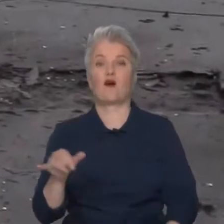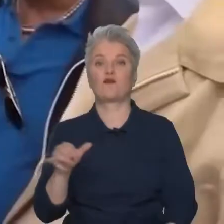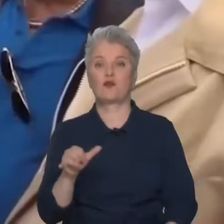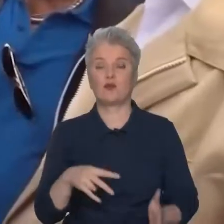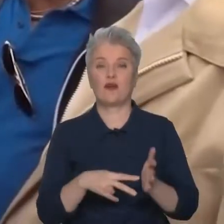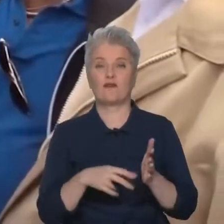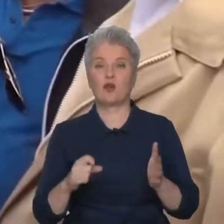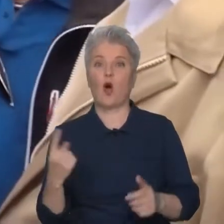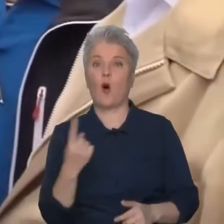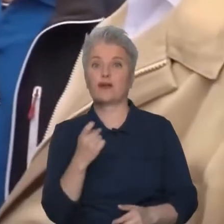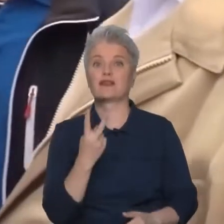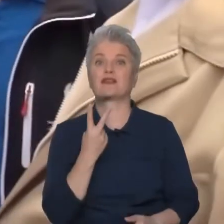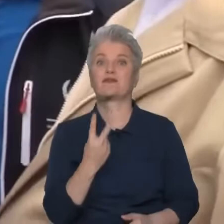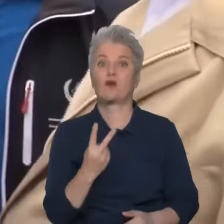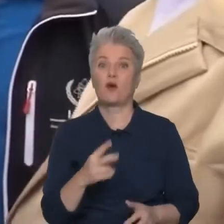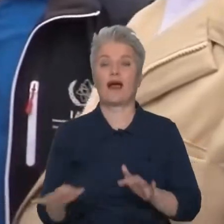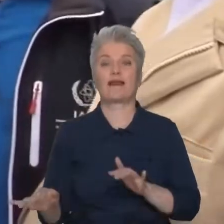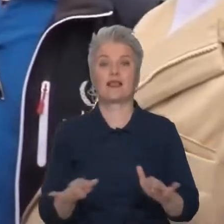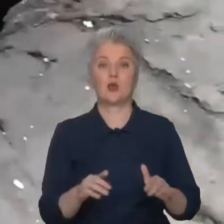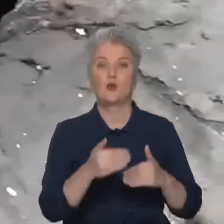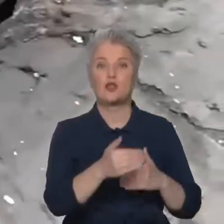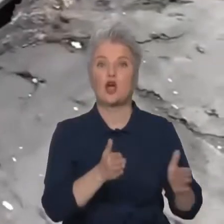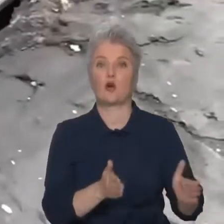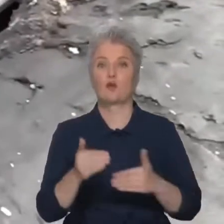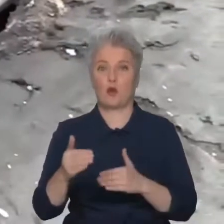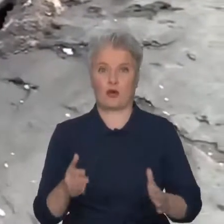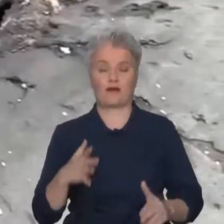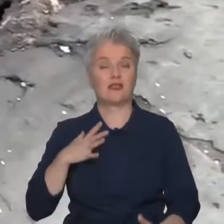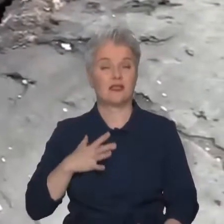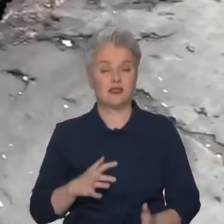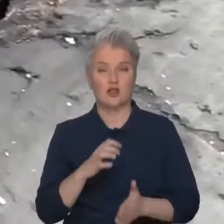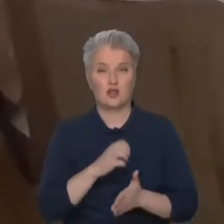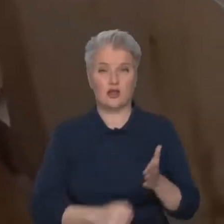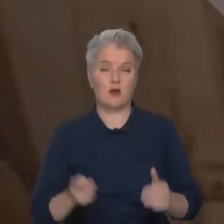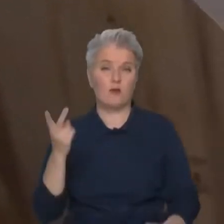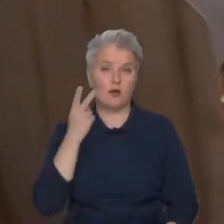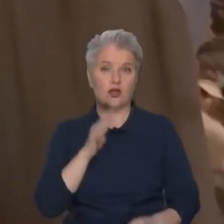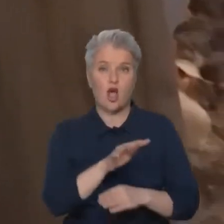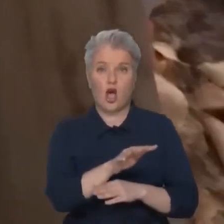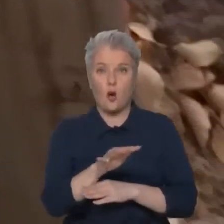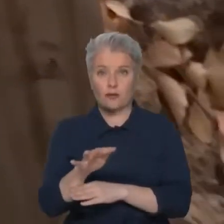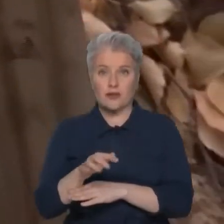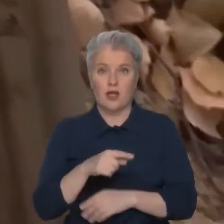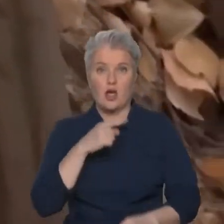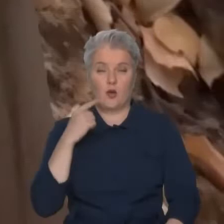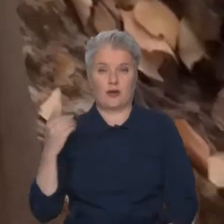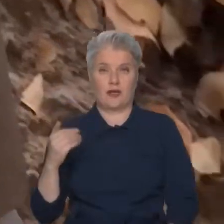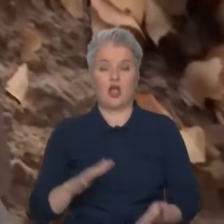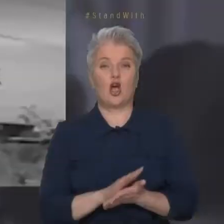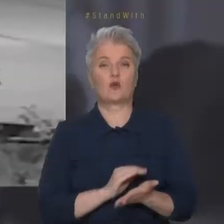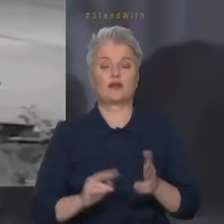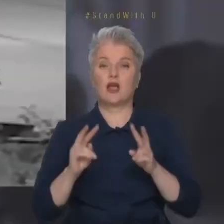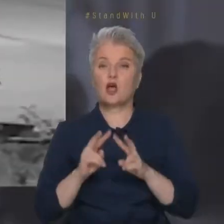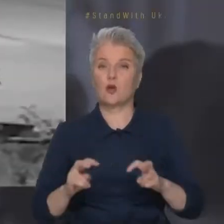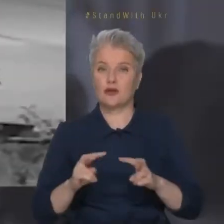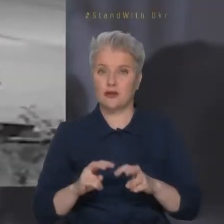і один з двох діючих блоків. Як повідомили в Енергоатомі, вдатися до цього довелося через постійні обстріли росіян. Журналісти-розслідувачі